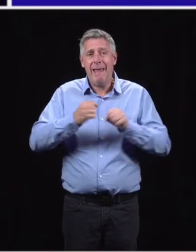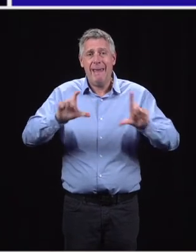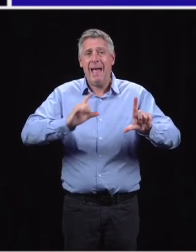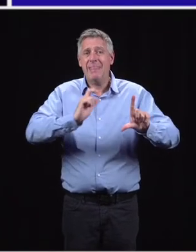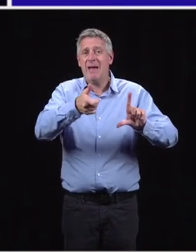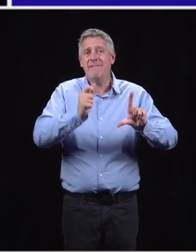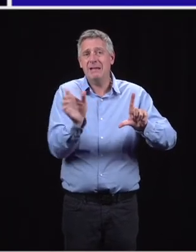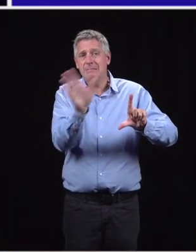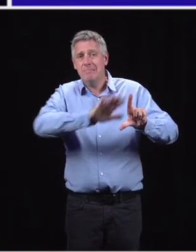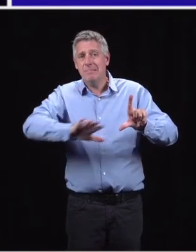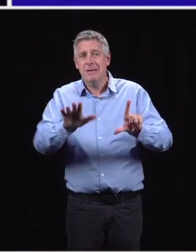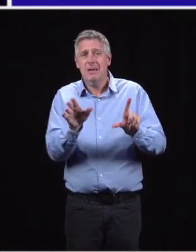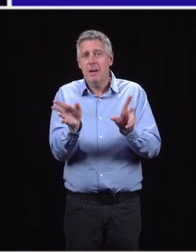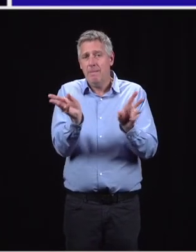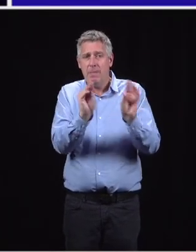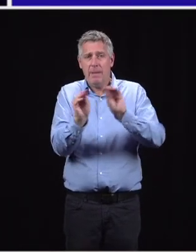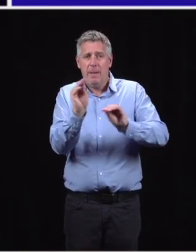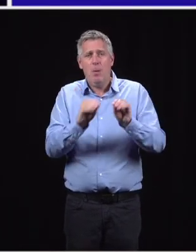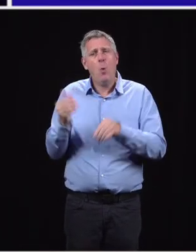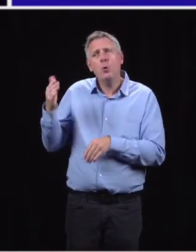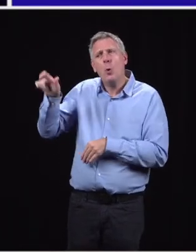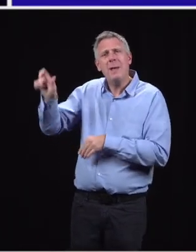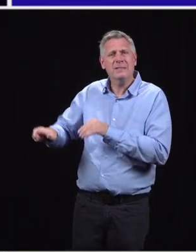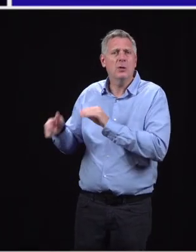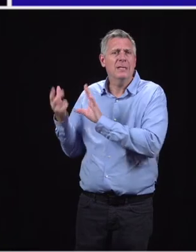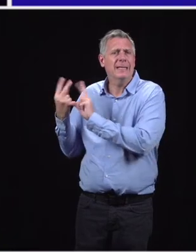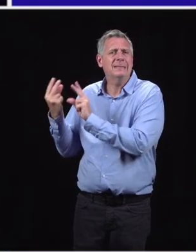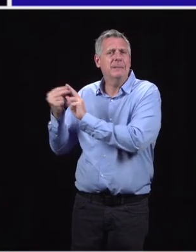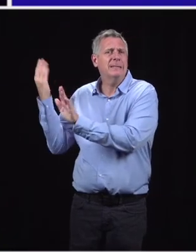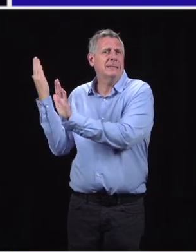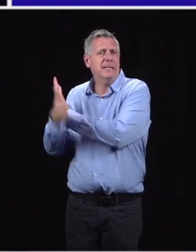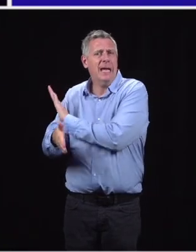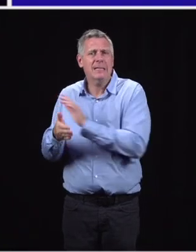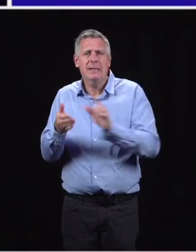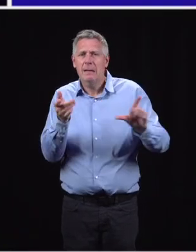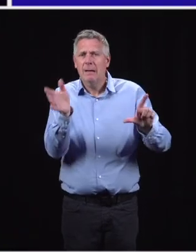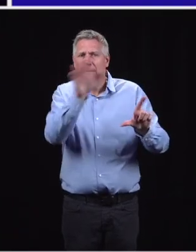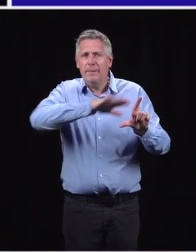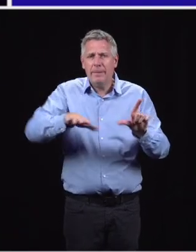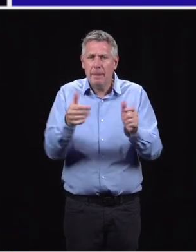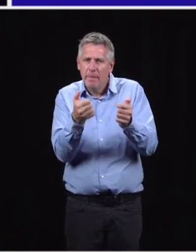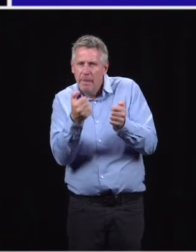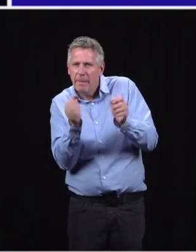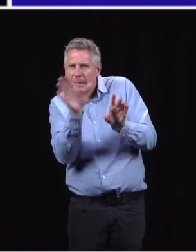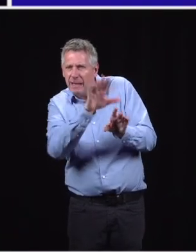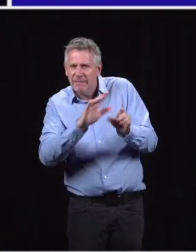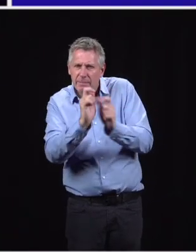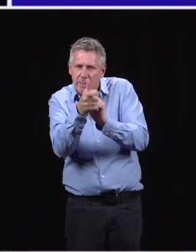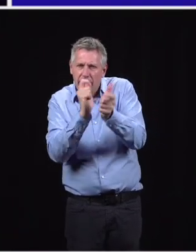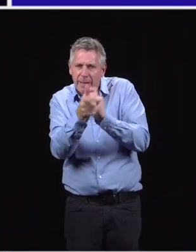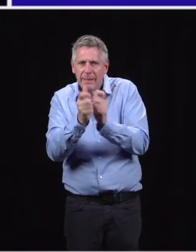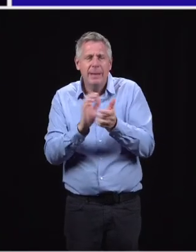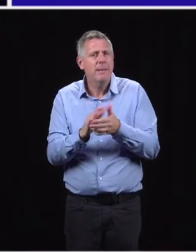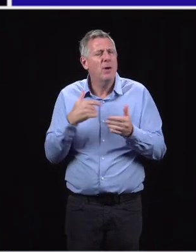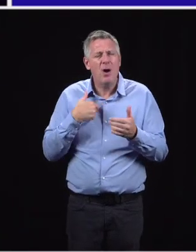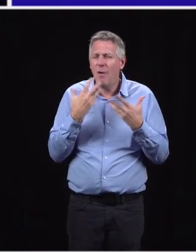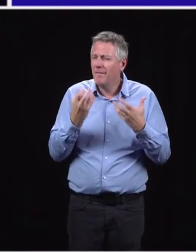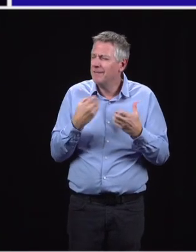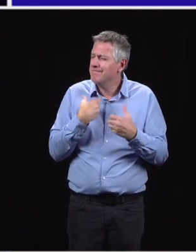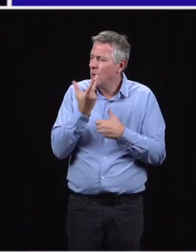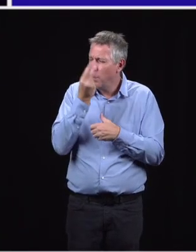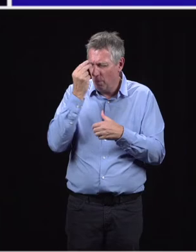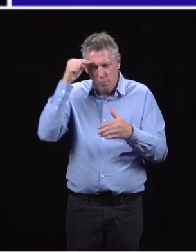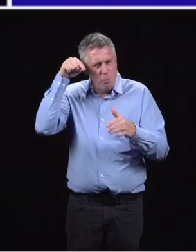une autre modèle en parlera également des interfaces et à un moment donné j'ai voulu me questionner y aller plus loin vous comprendrez en réalité ce que